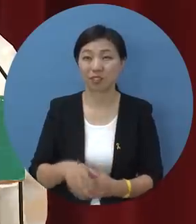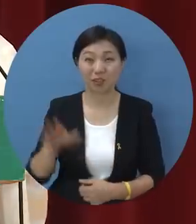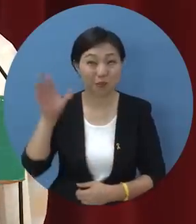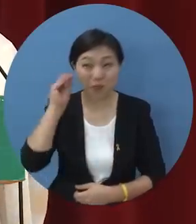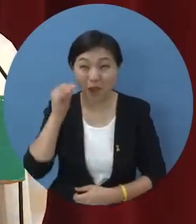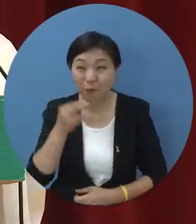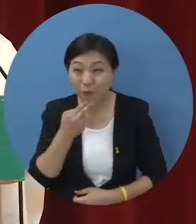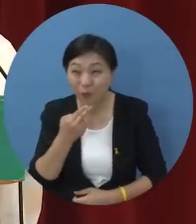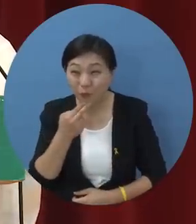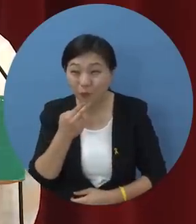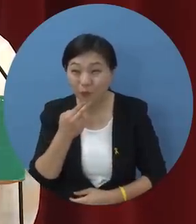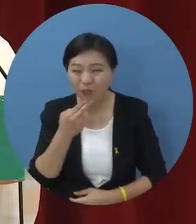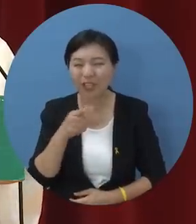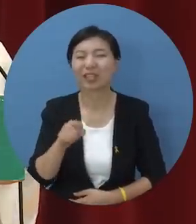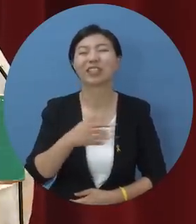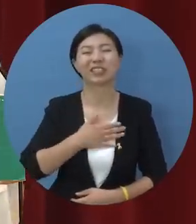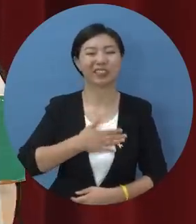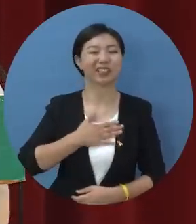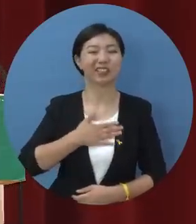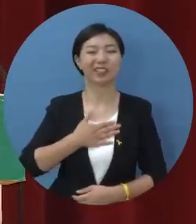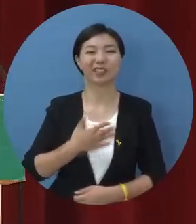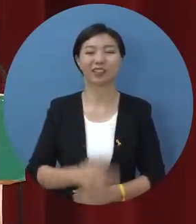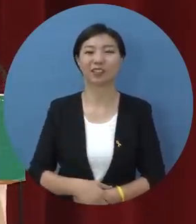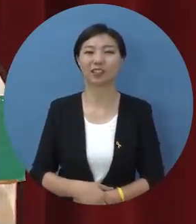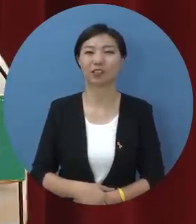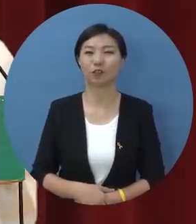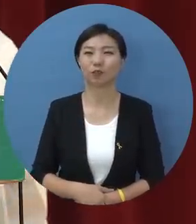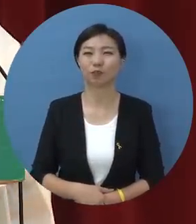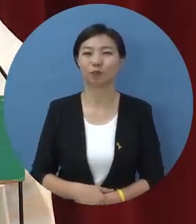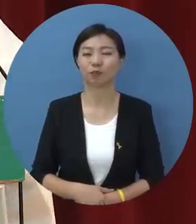말이에요. 별로 귀에 안 들어올 거예요. 나도 알아요.